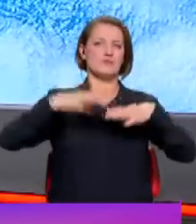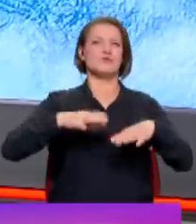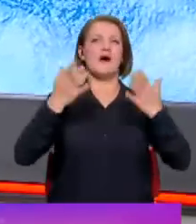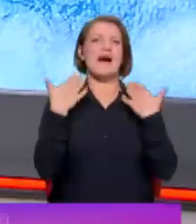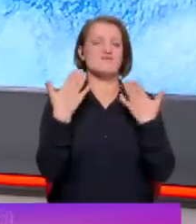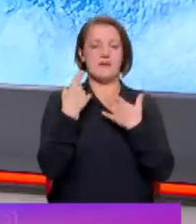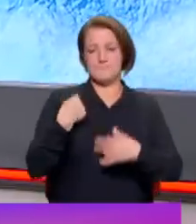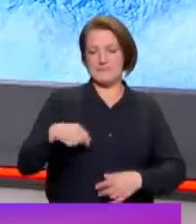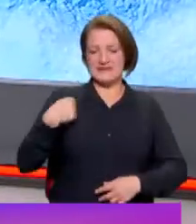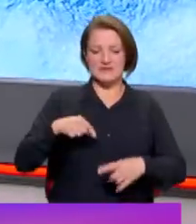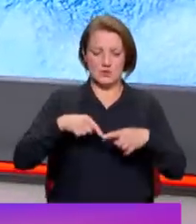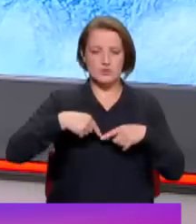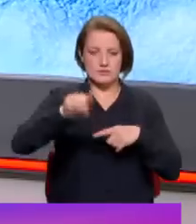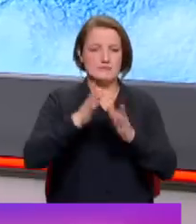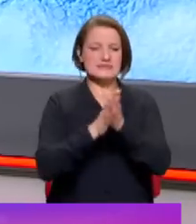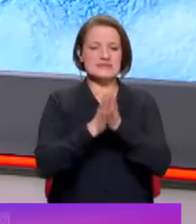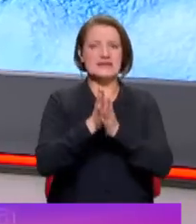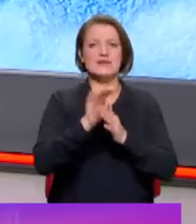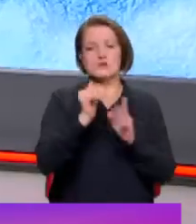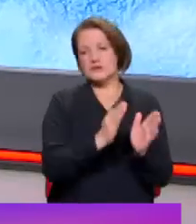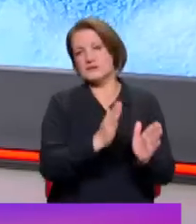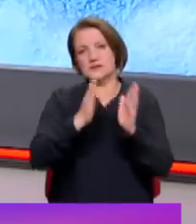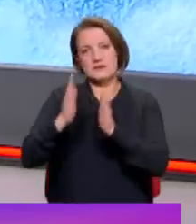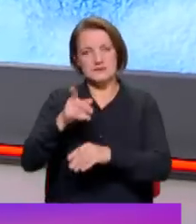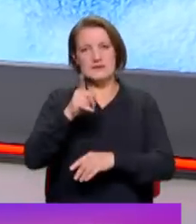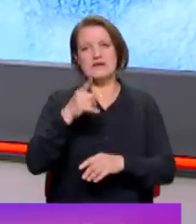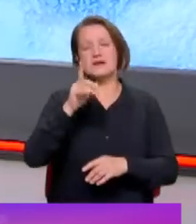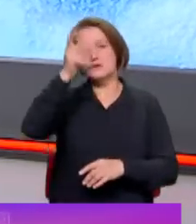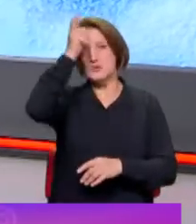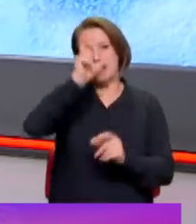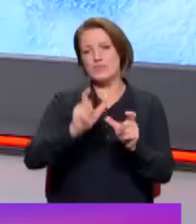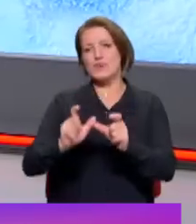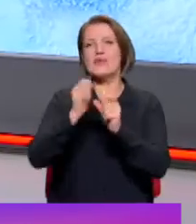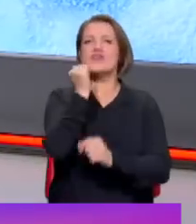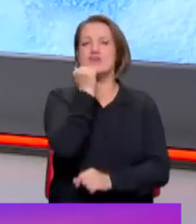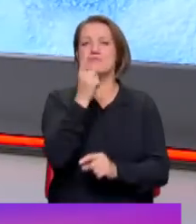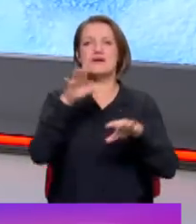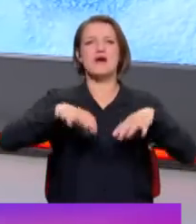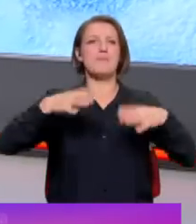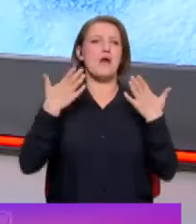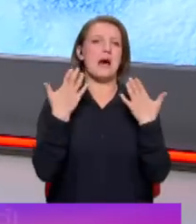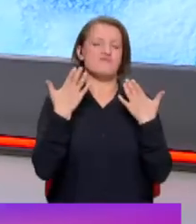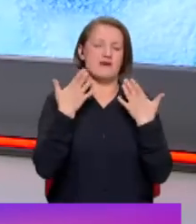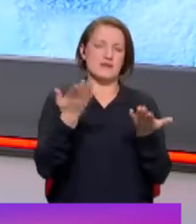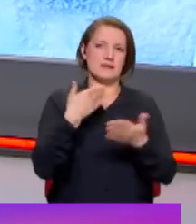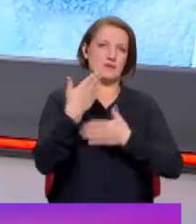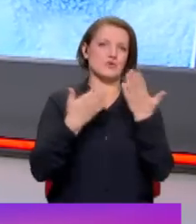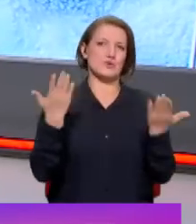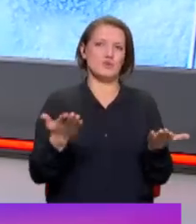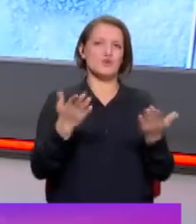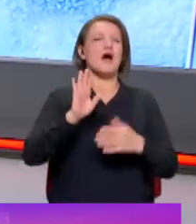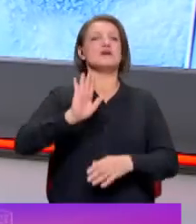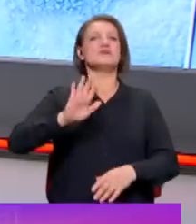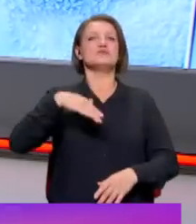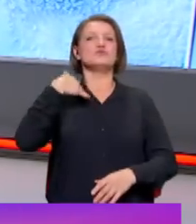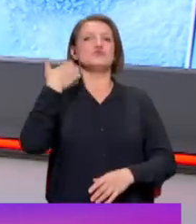etkisi Pazartesi gününden salı gününe de sarkacak dolayısıyla yurdun doğusunda geçici bir yağışlı havanın etkisinden söz ediyoruz